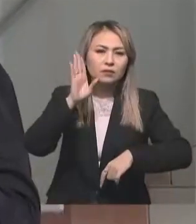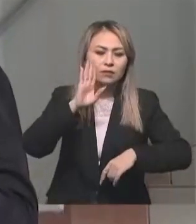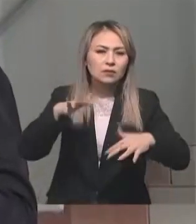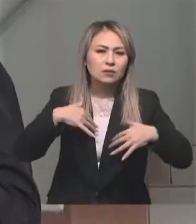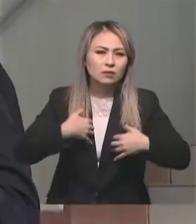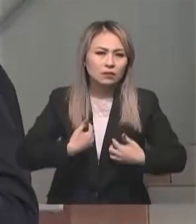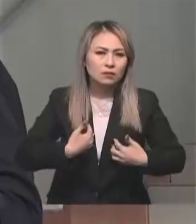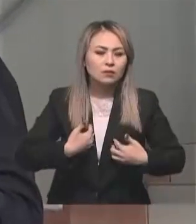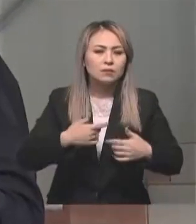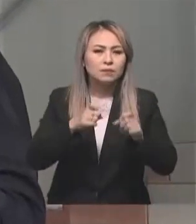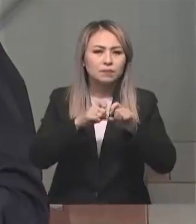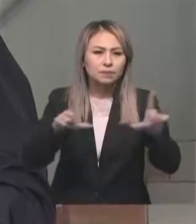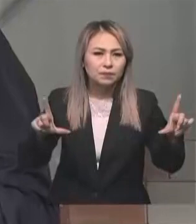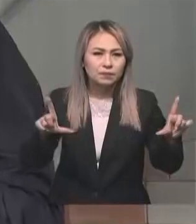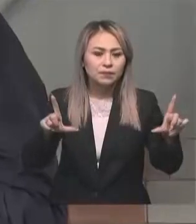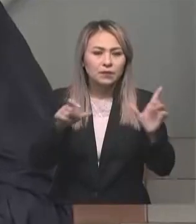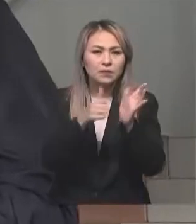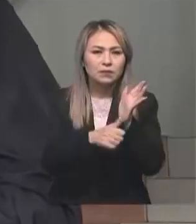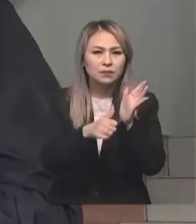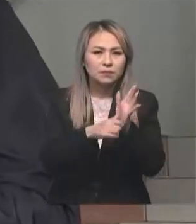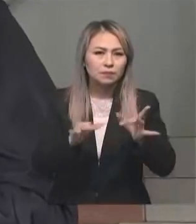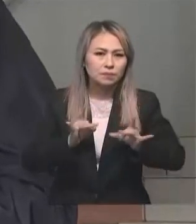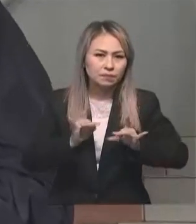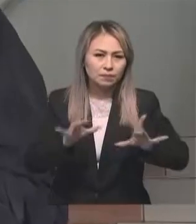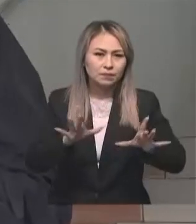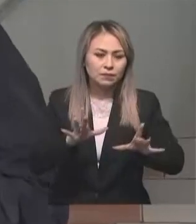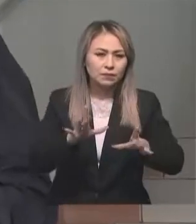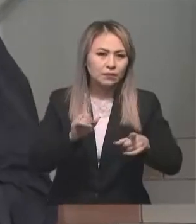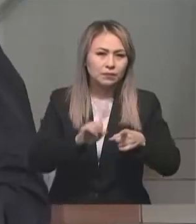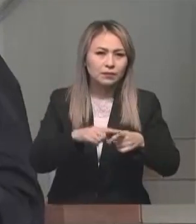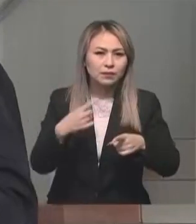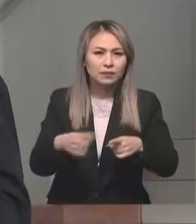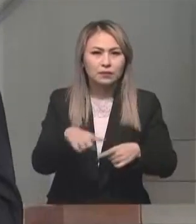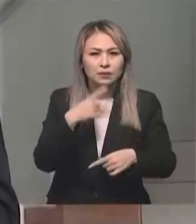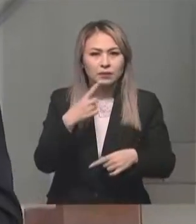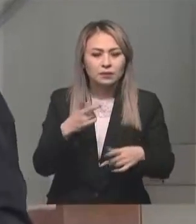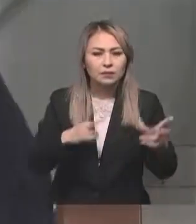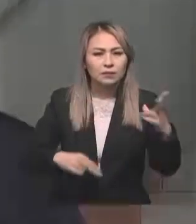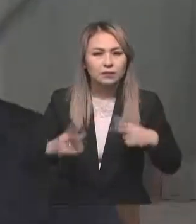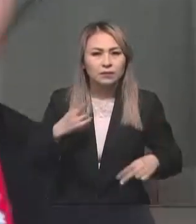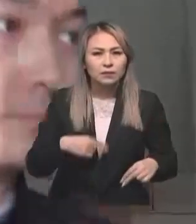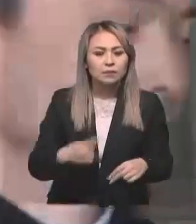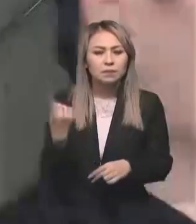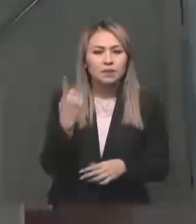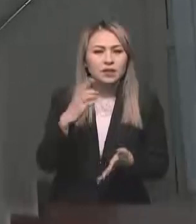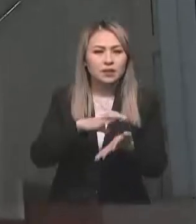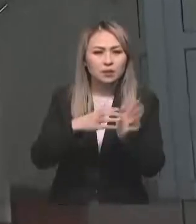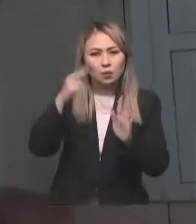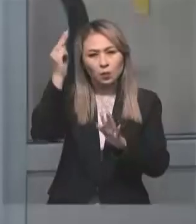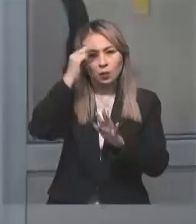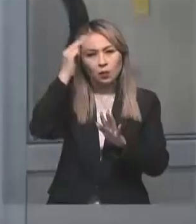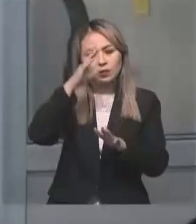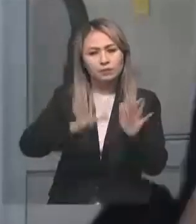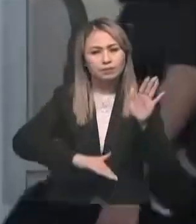Өкініштісі, мектептің 60 жылдық мерейтойын тойлау бұйырмайын деп тұр дейді ұстаздар қауымы. Бірінші сыныптан бері білім алып